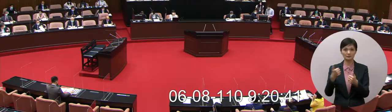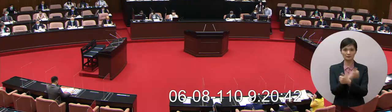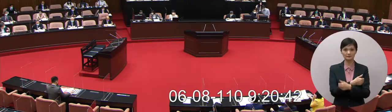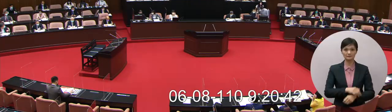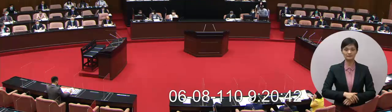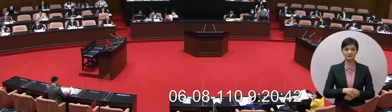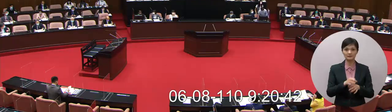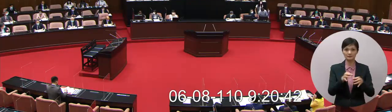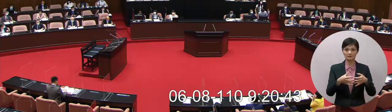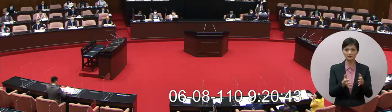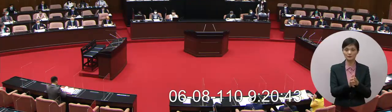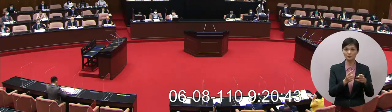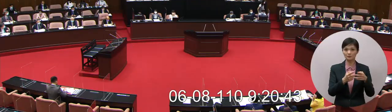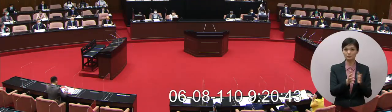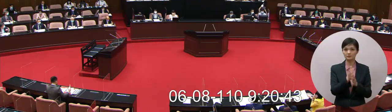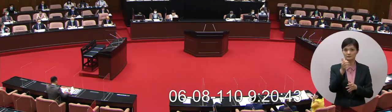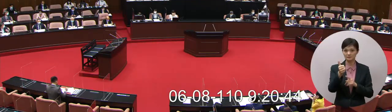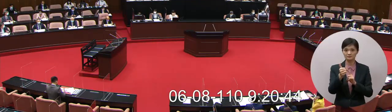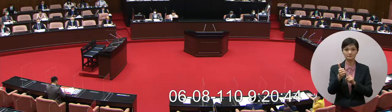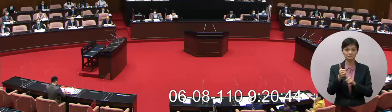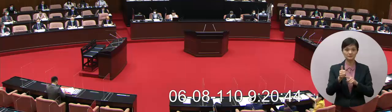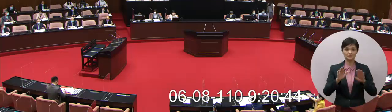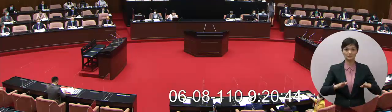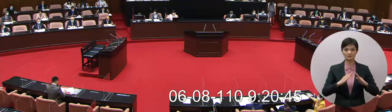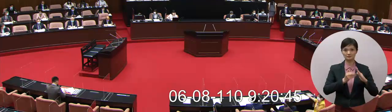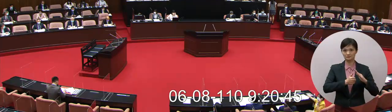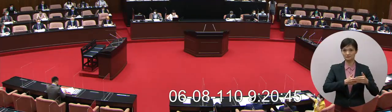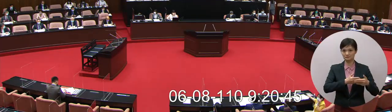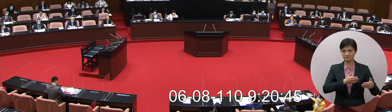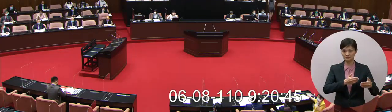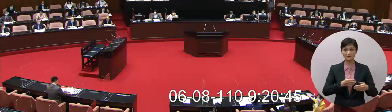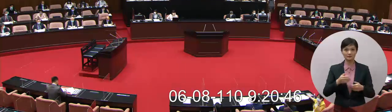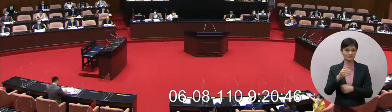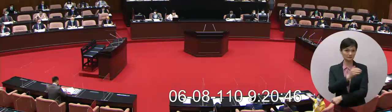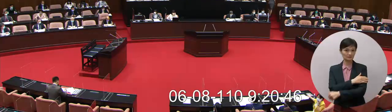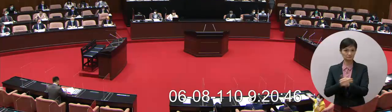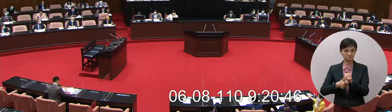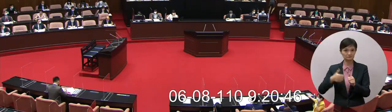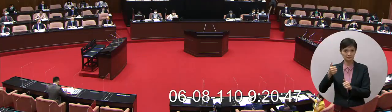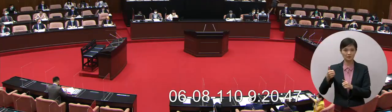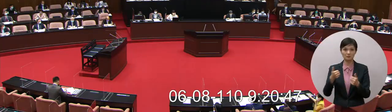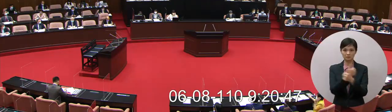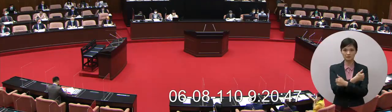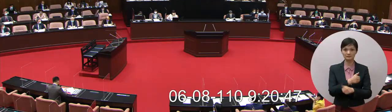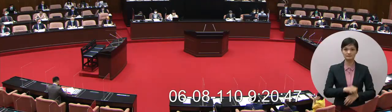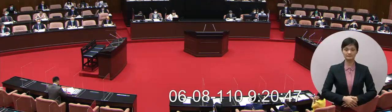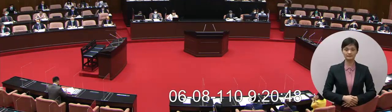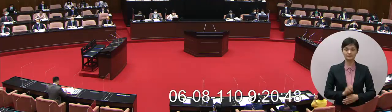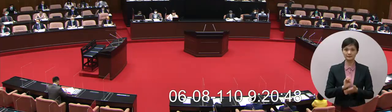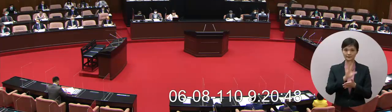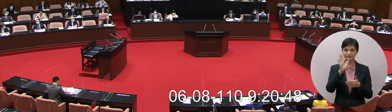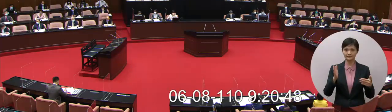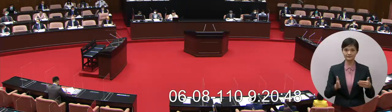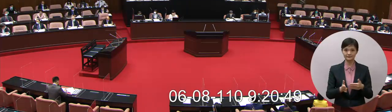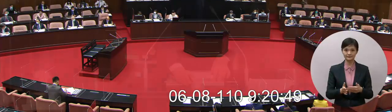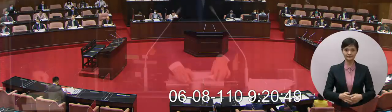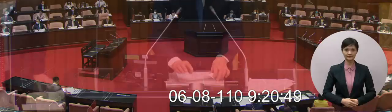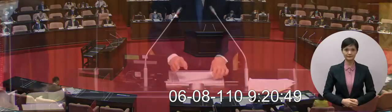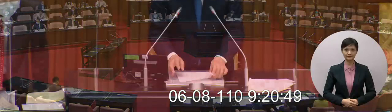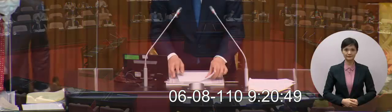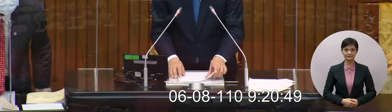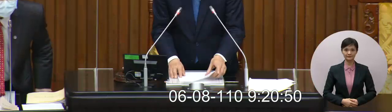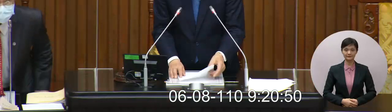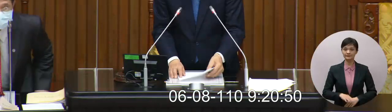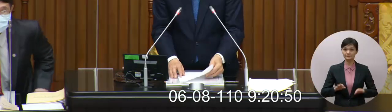部王部长美花本日因居家隔离，由陈次长郑琦代表列席。报告完毕。